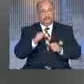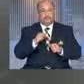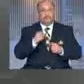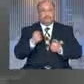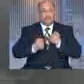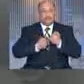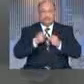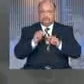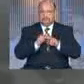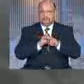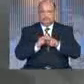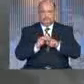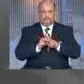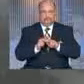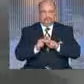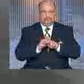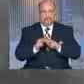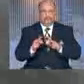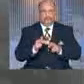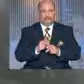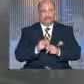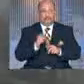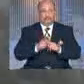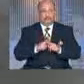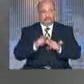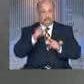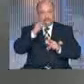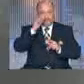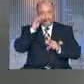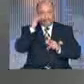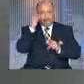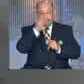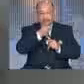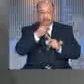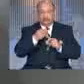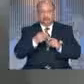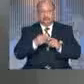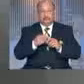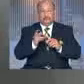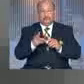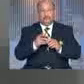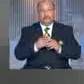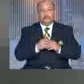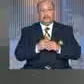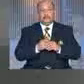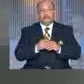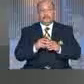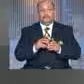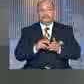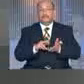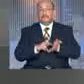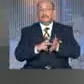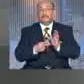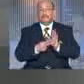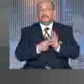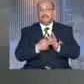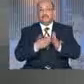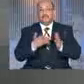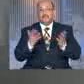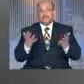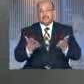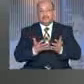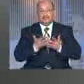استيغماتيزم. استغبتنا العملية هذه بس صلحنا لها الزوز، قبل كنا نصلحوا حاجة بركة، توا ثم عدسات